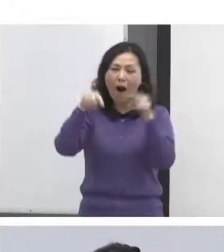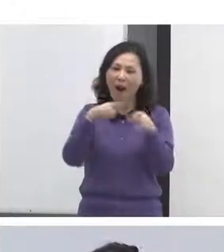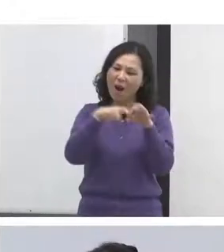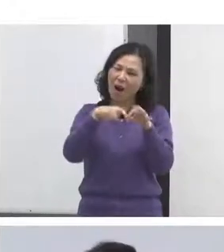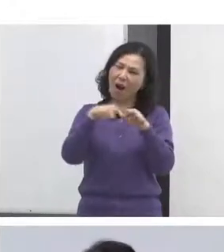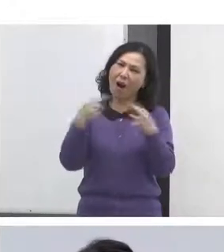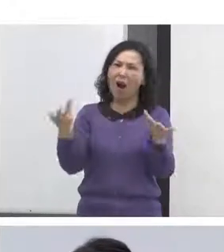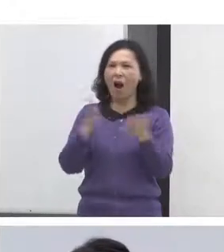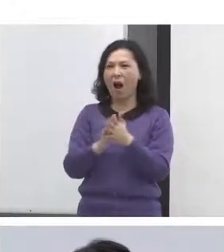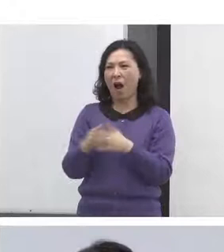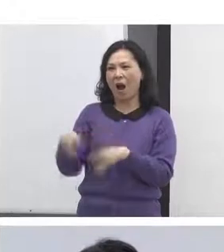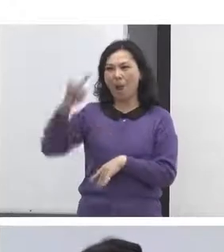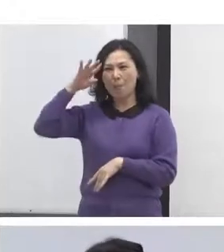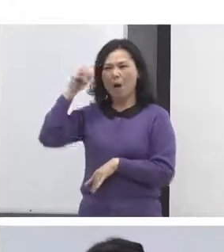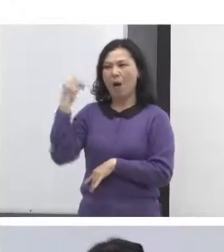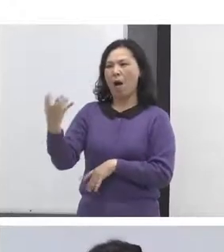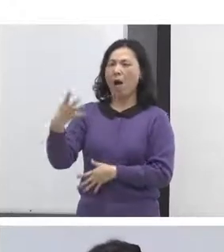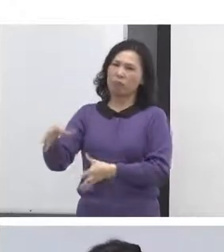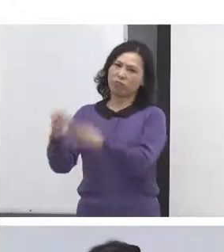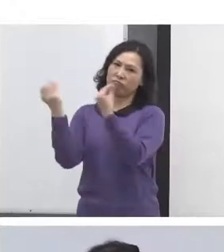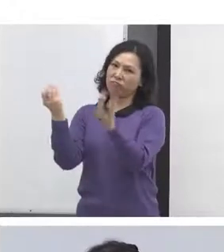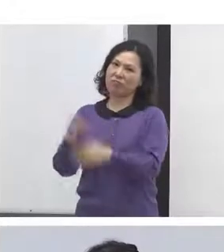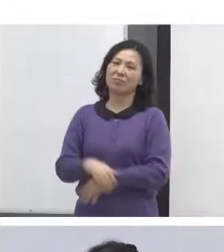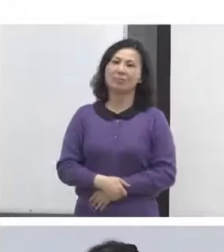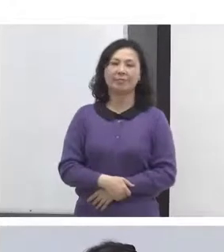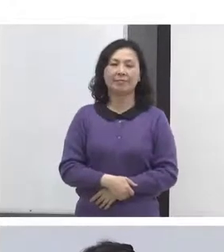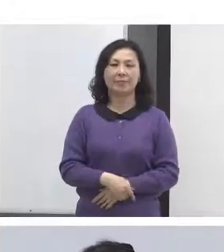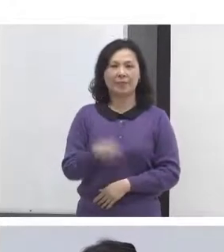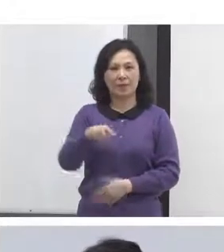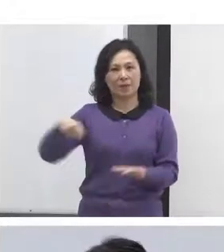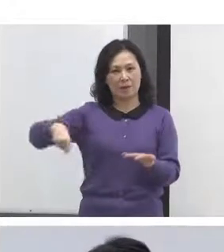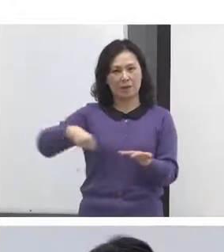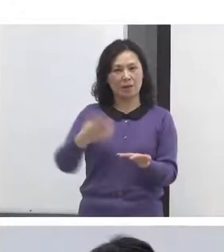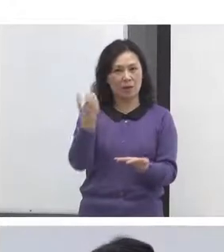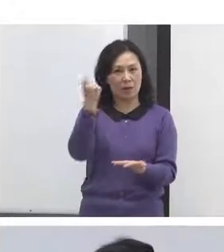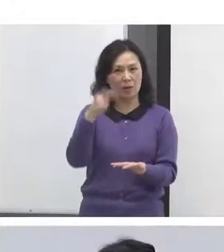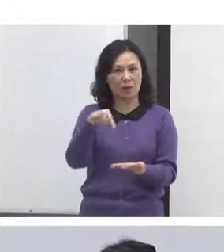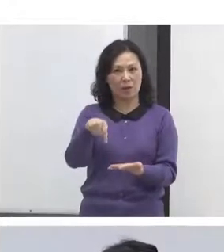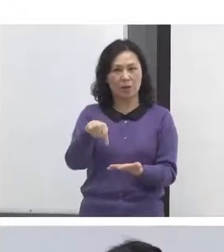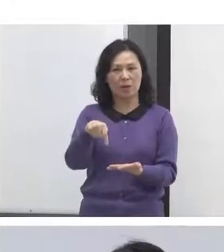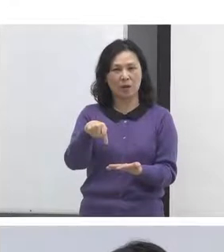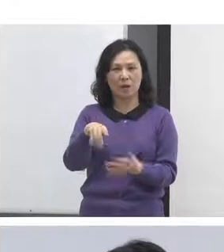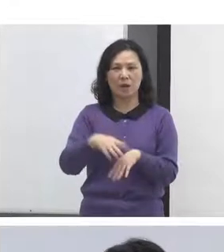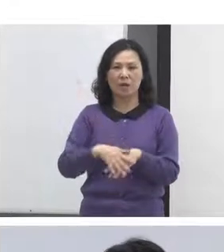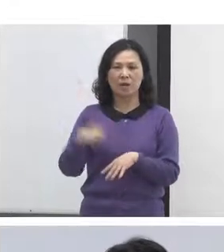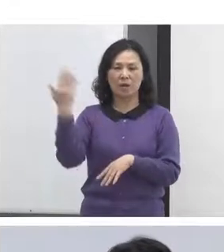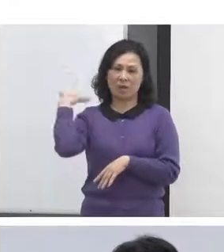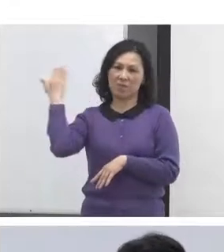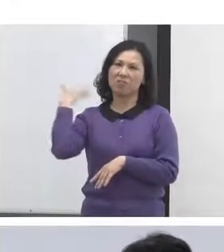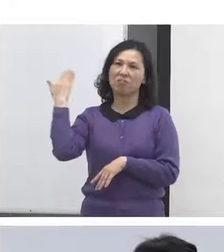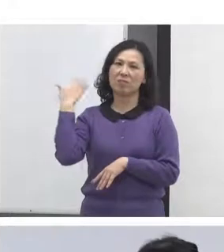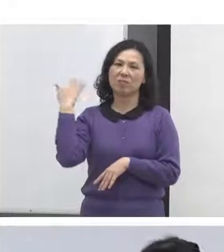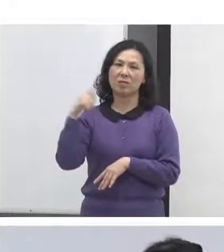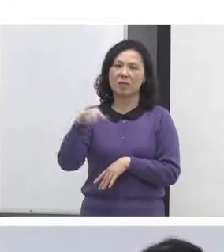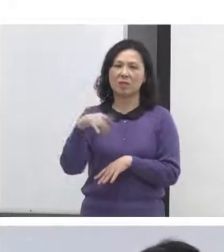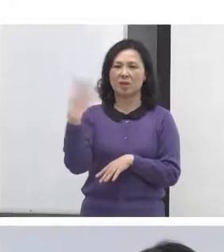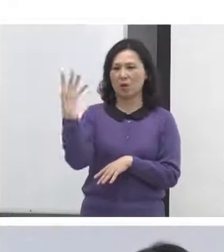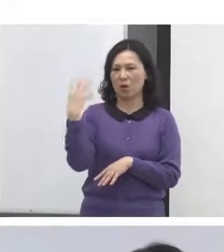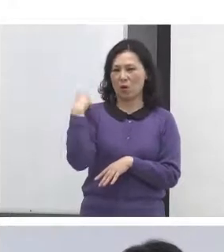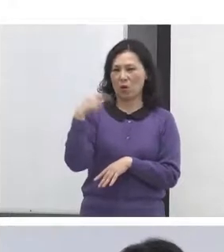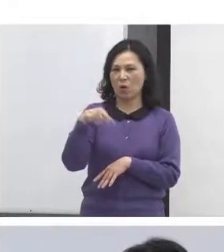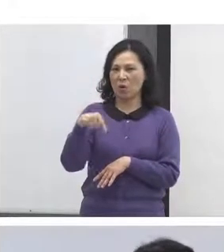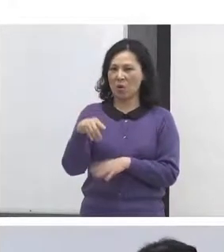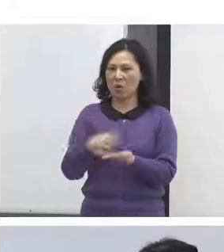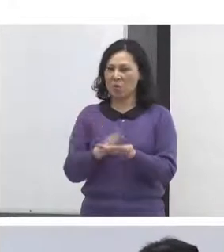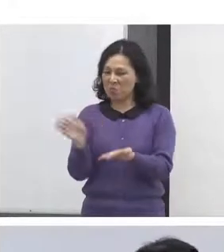生产新的东西。OK， 所以他就是这样子一个著作权的一个发展是被当初这种自由软体这些人批评。